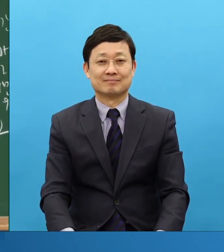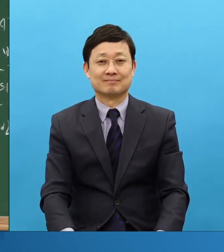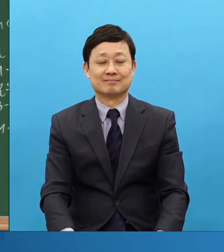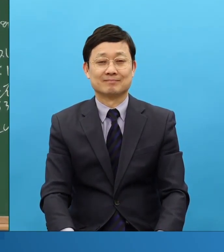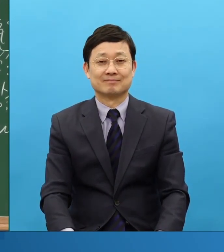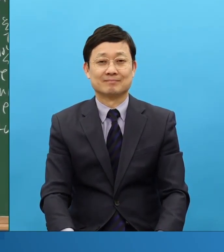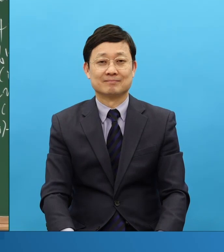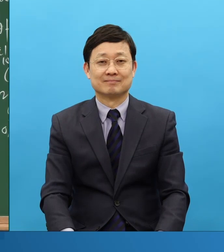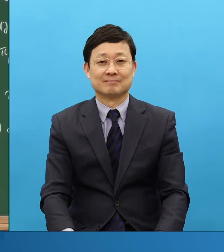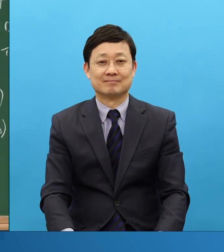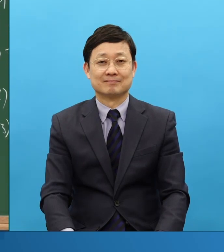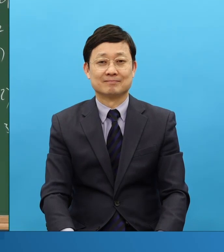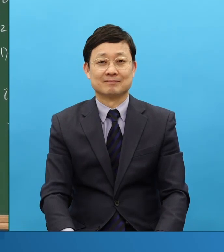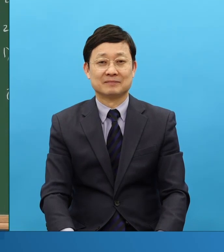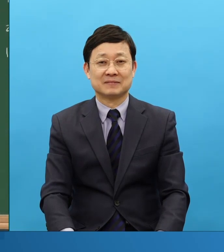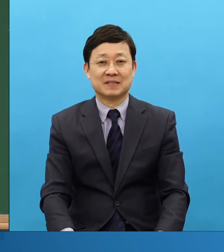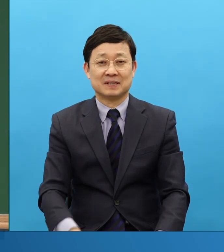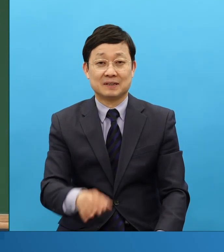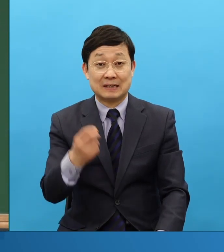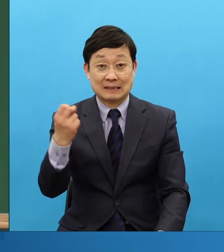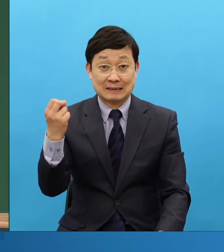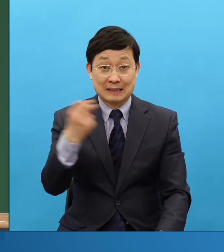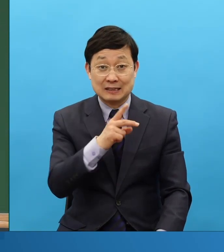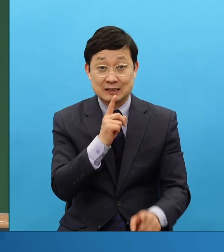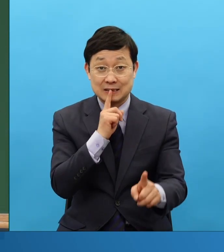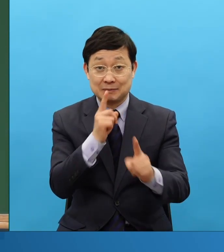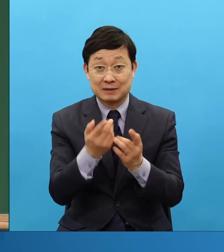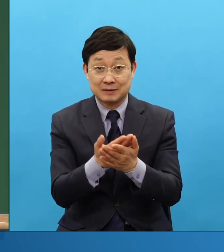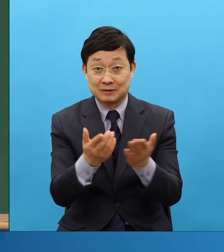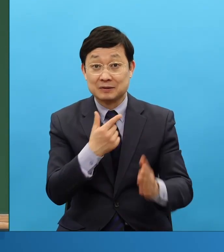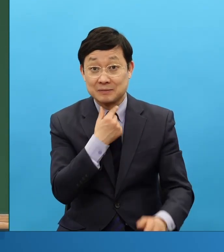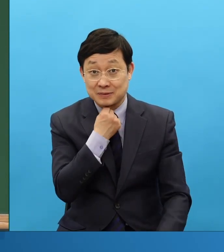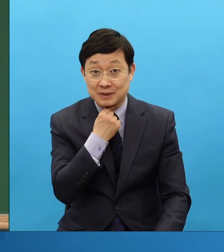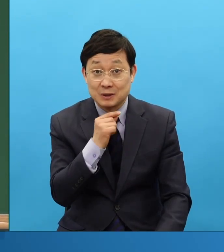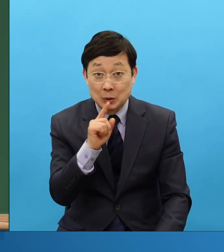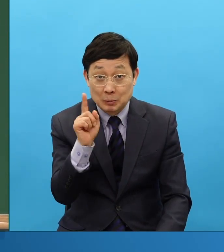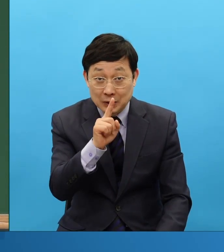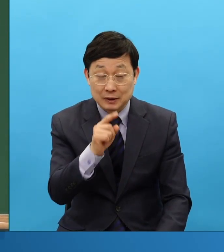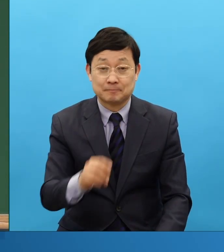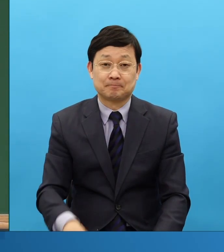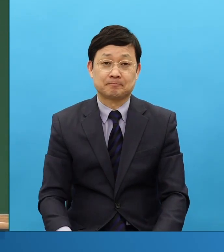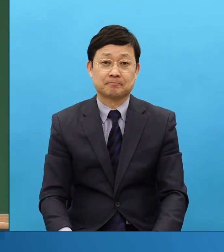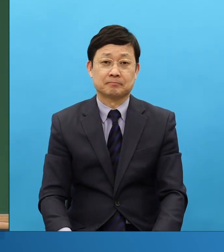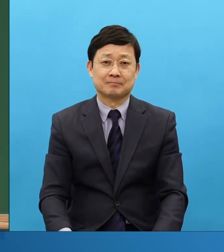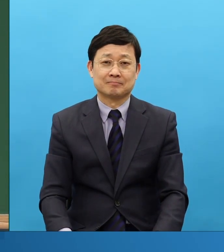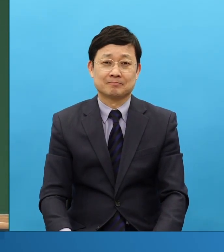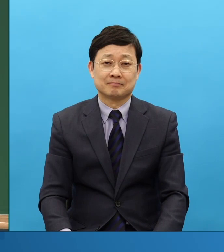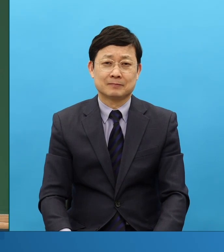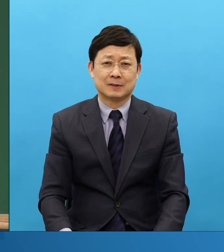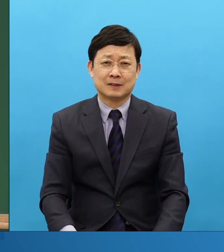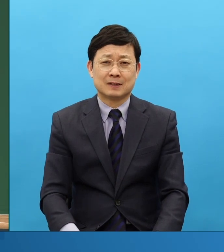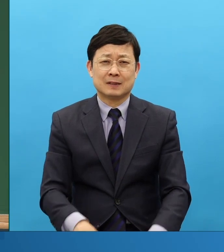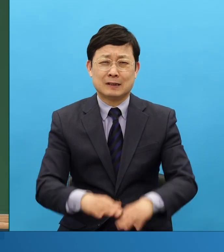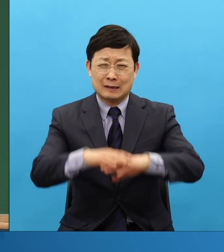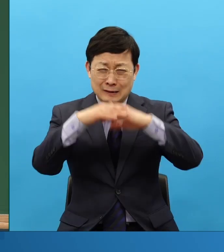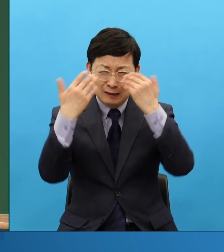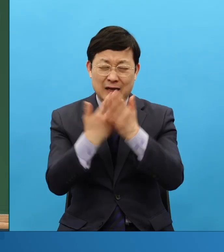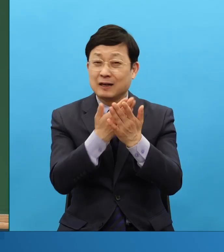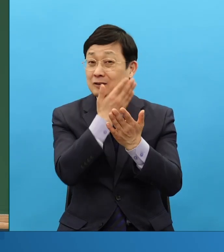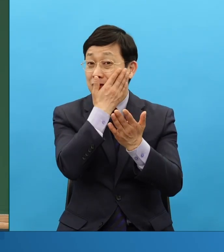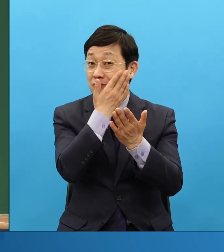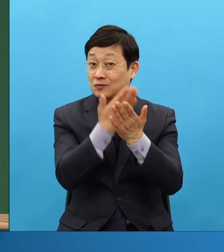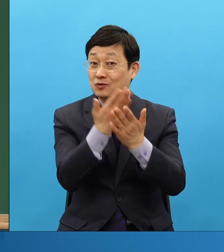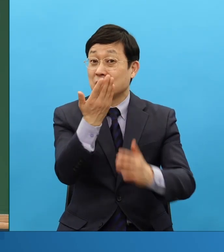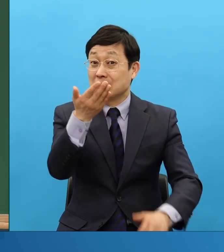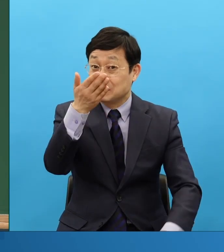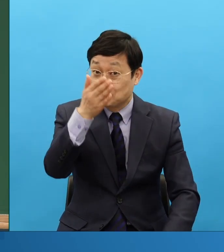starts to happen. 다시 얘기합니다. And I'll say it again. 저는 다 중요하지만 중직자 대학원